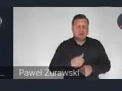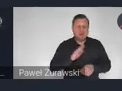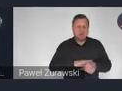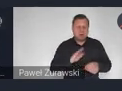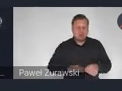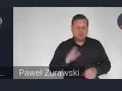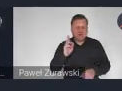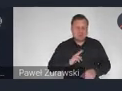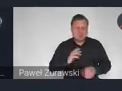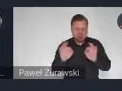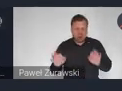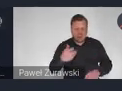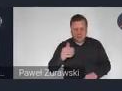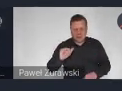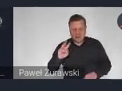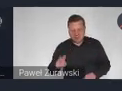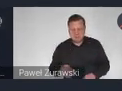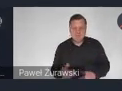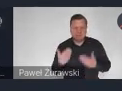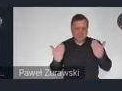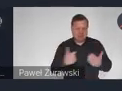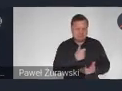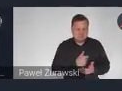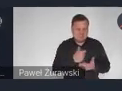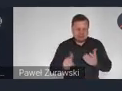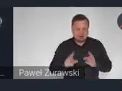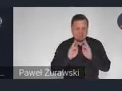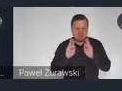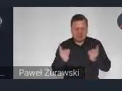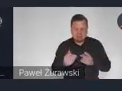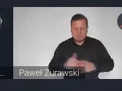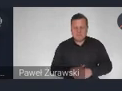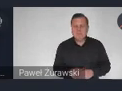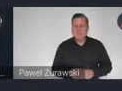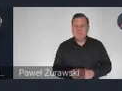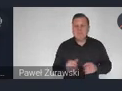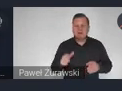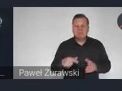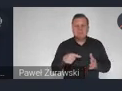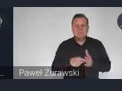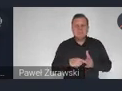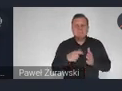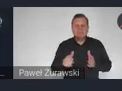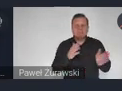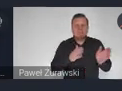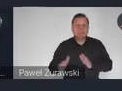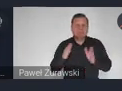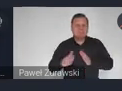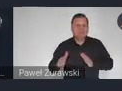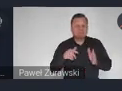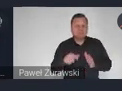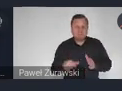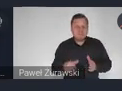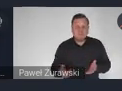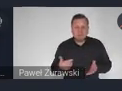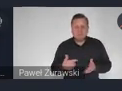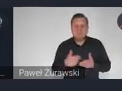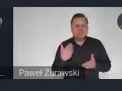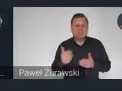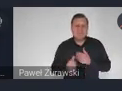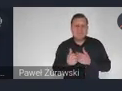Witam państwa bardzo serdecznie na dzisiejszym webinarium które przygotowaliśmy dla państwa w związku